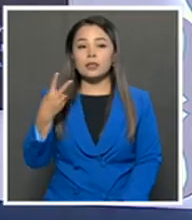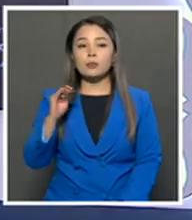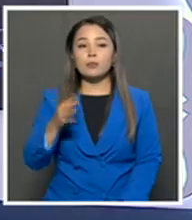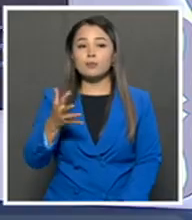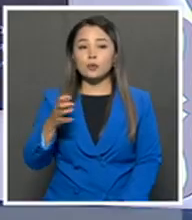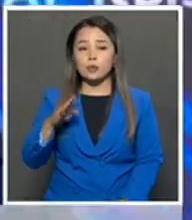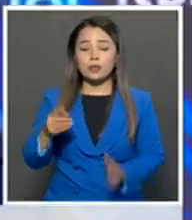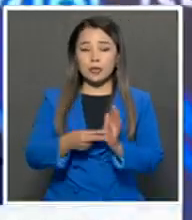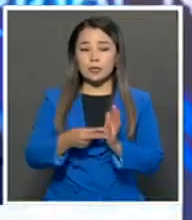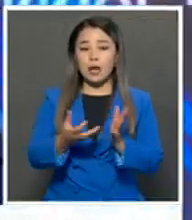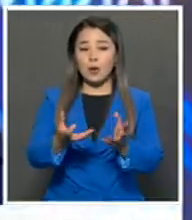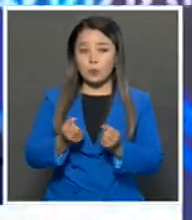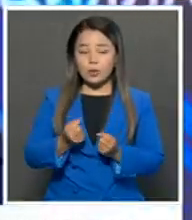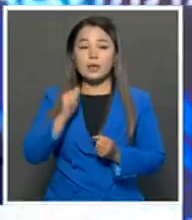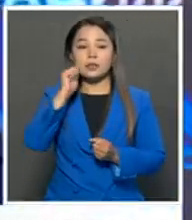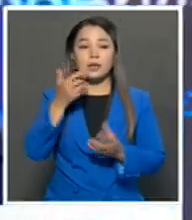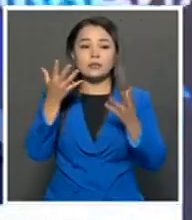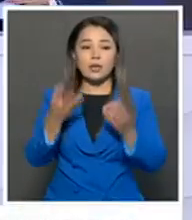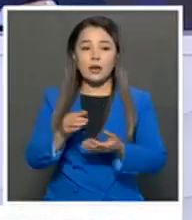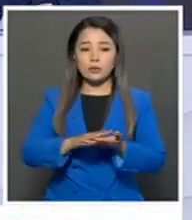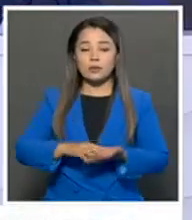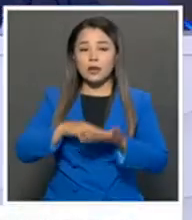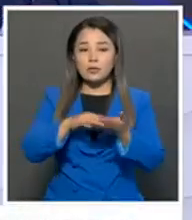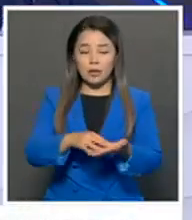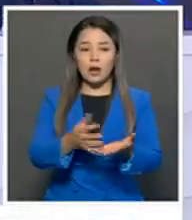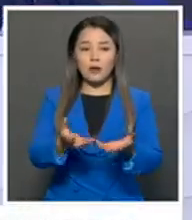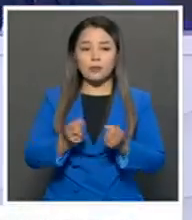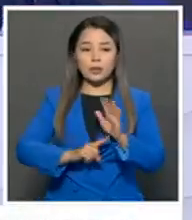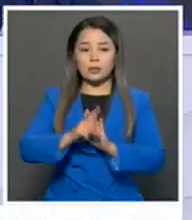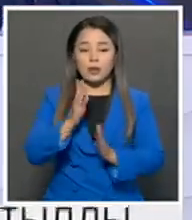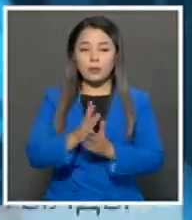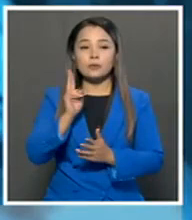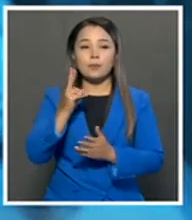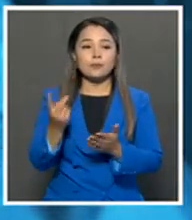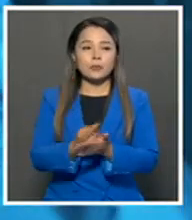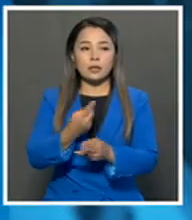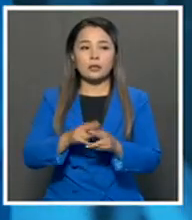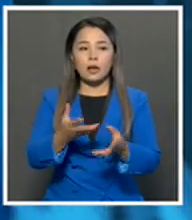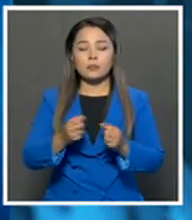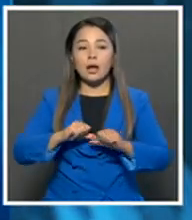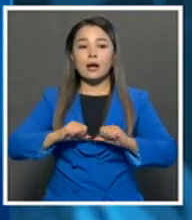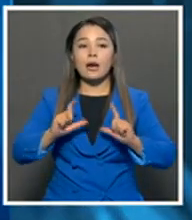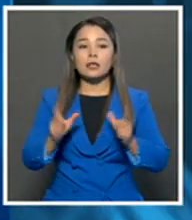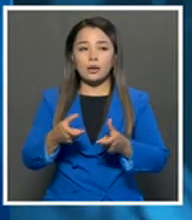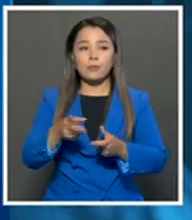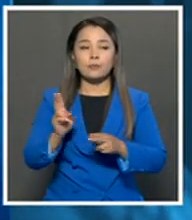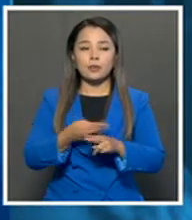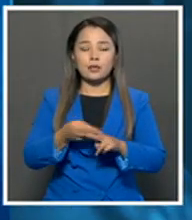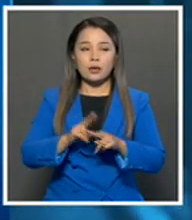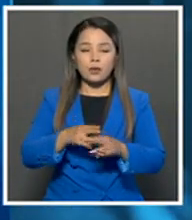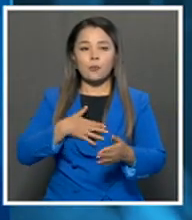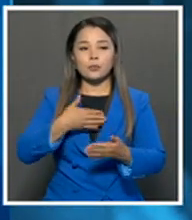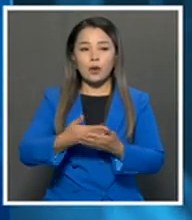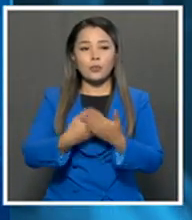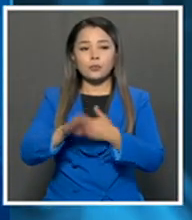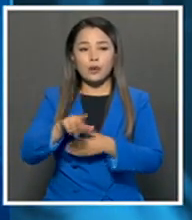42500 теңгені алу үшін өтініштер ертеңнен бастап қабылданады. Бір жолға жәрдемақыны кімдер алады? Карантиннің кесірінен ақысыз демалысқа